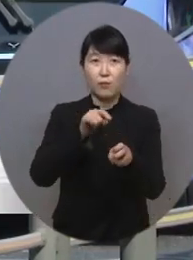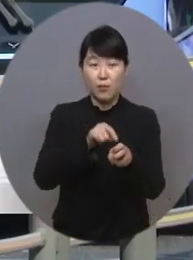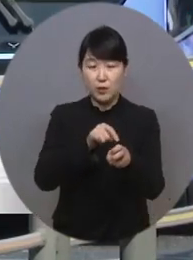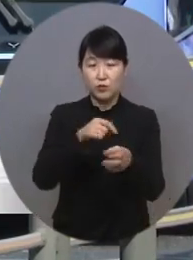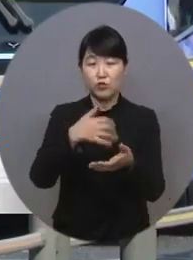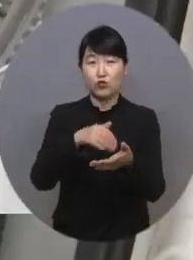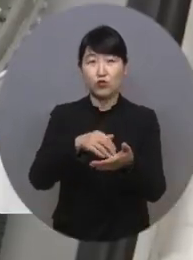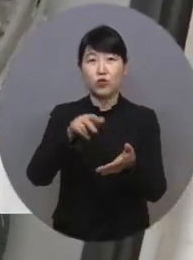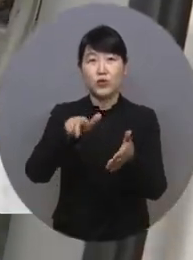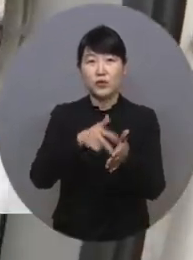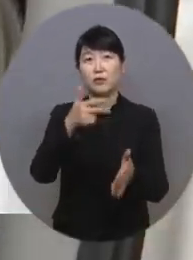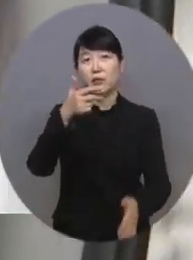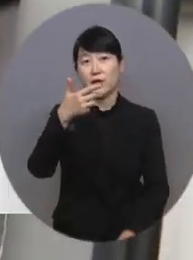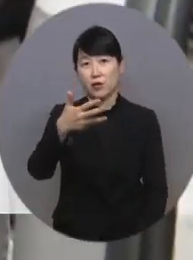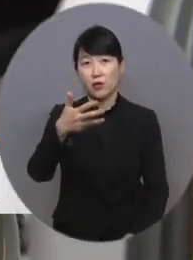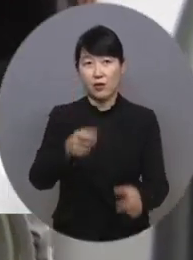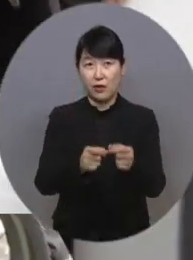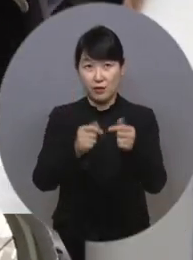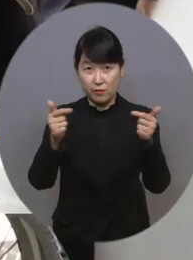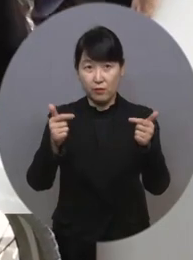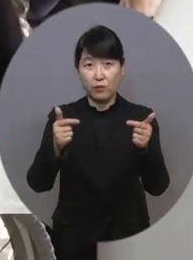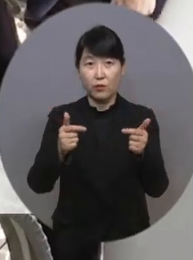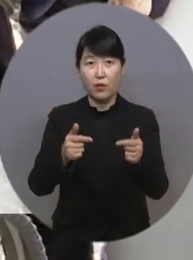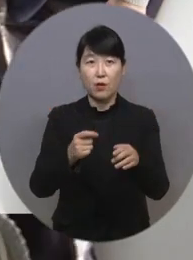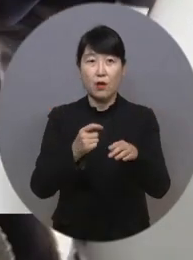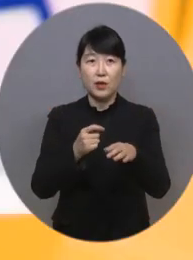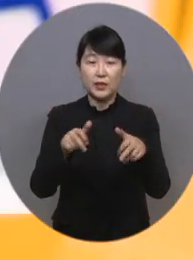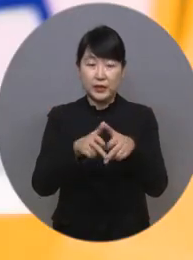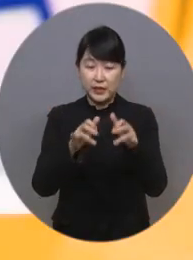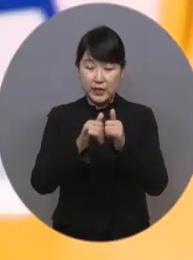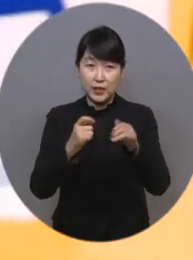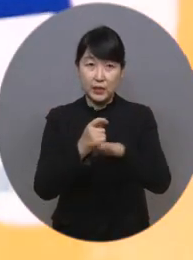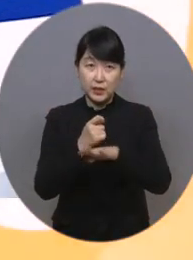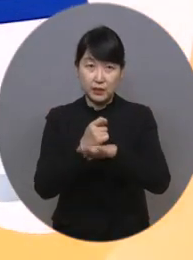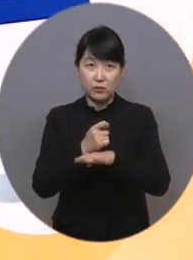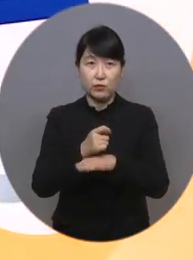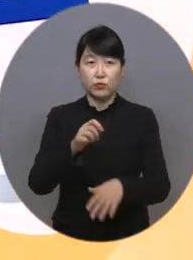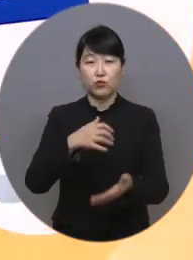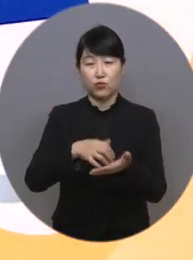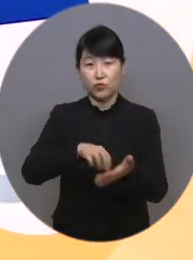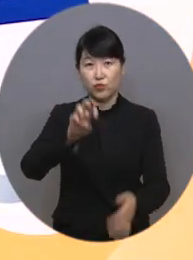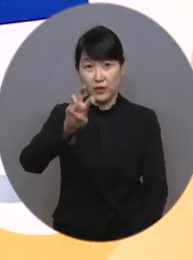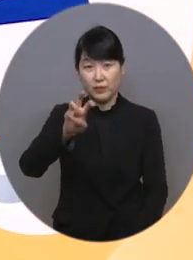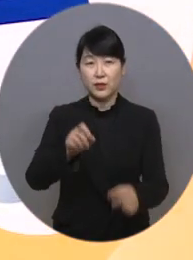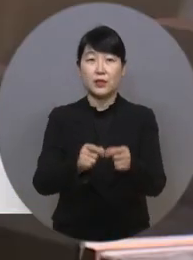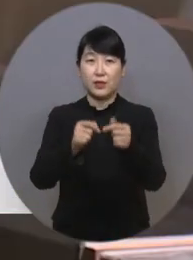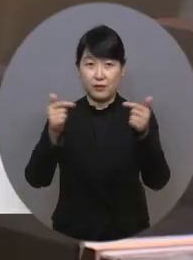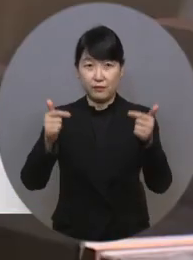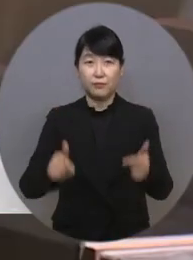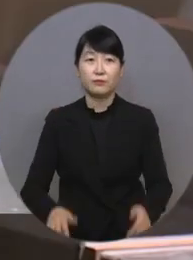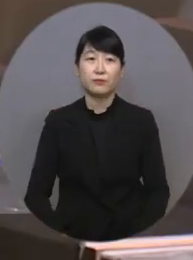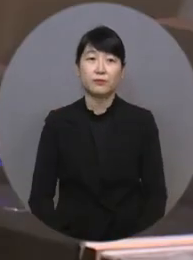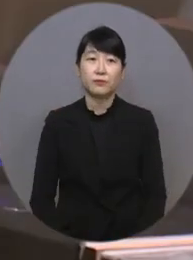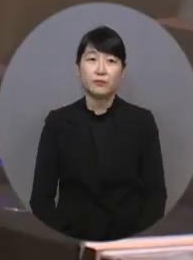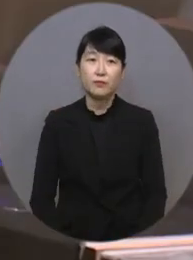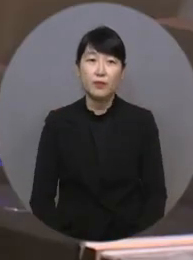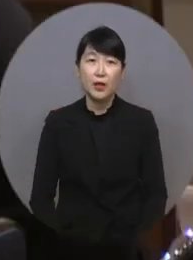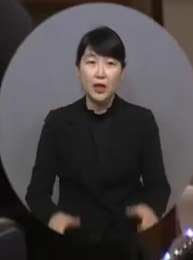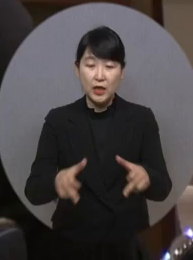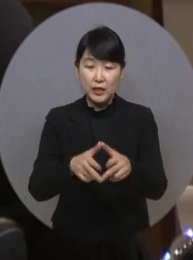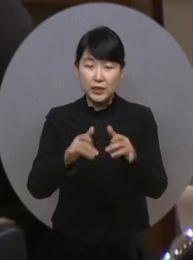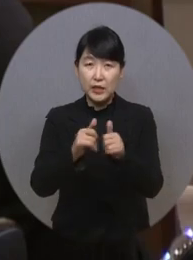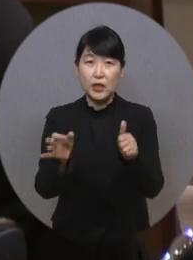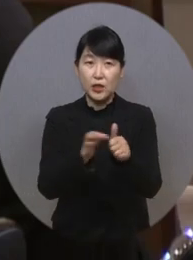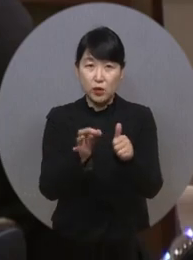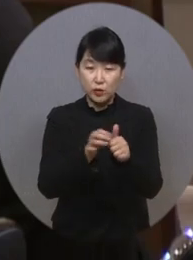신규 도입하고 장애인 콜택시도 30대 증차하는 등 이동 편의 증진에 박차를 가합니다. 장애인 연금과